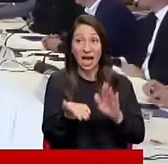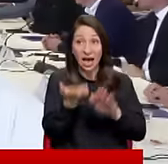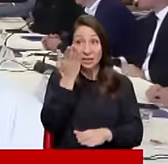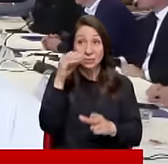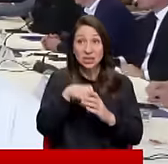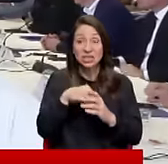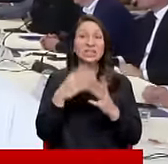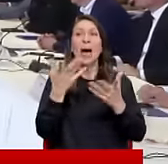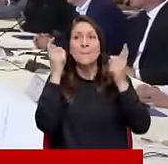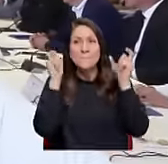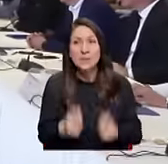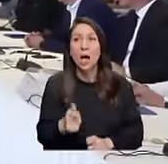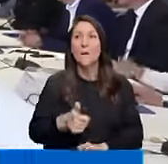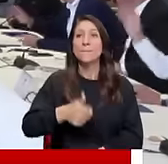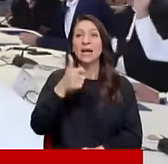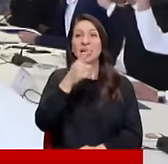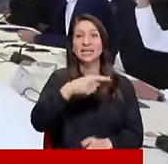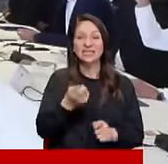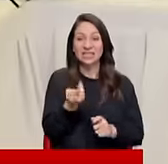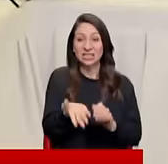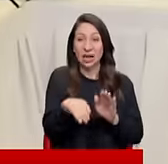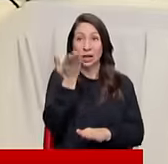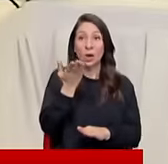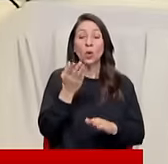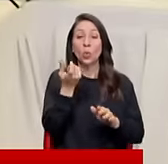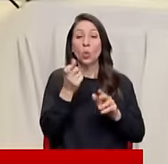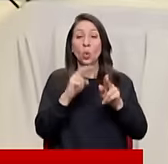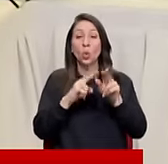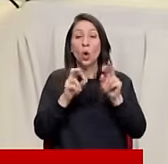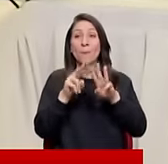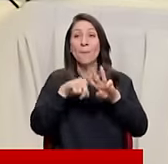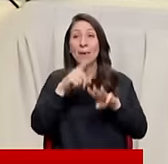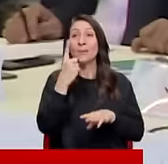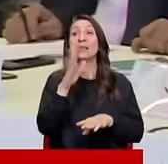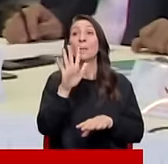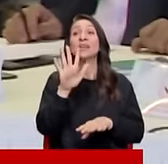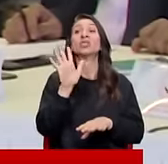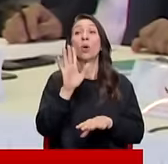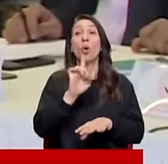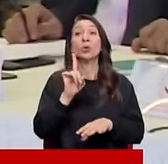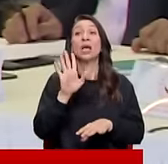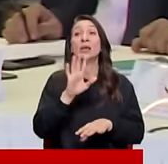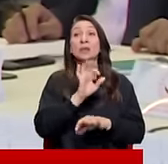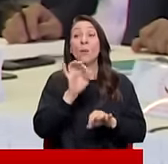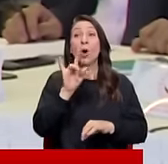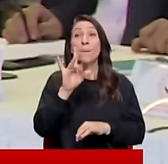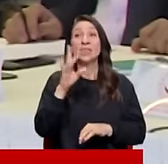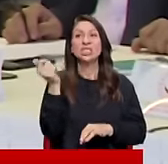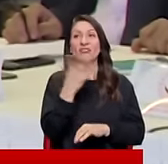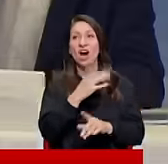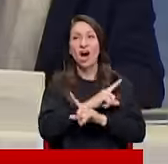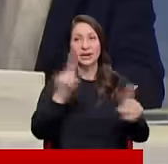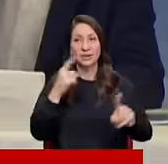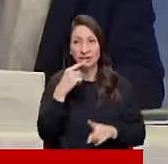artırmak için ne adım atsa bakanlıkların sayısının artırıldığı UKOME'de 1 değil, 5 değil, 10 değil tam 15 kez